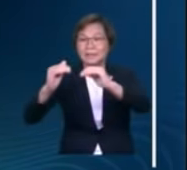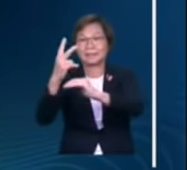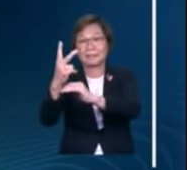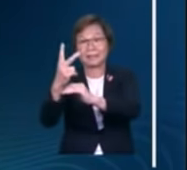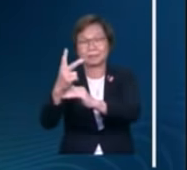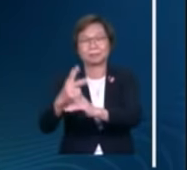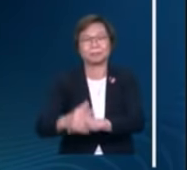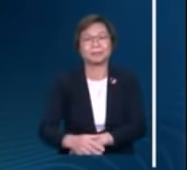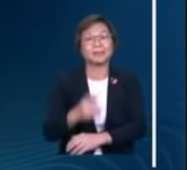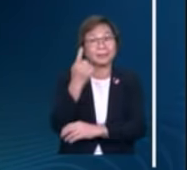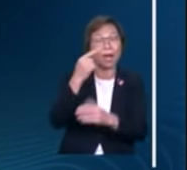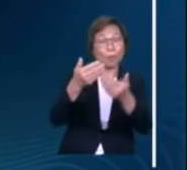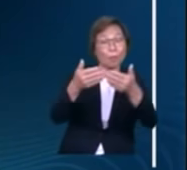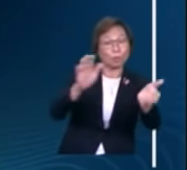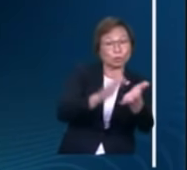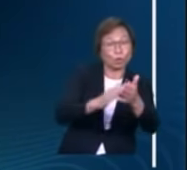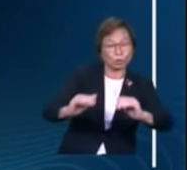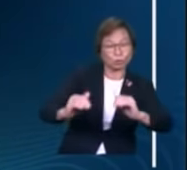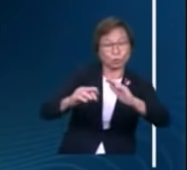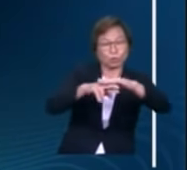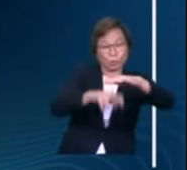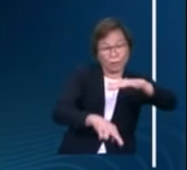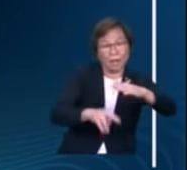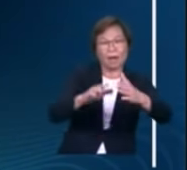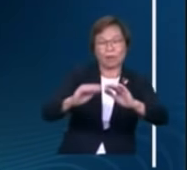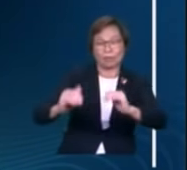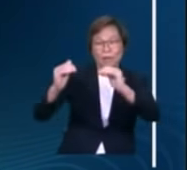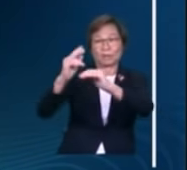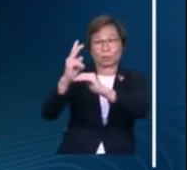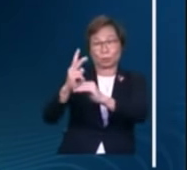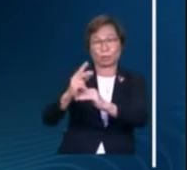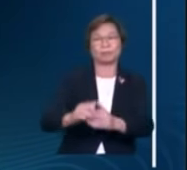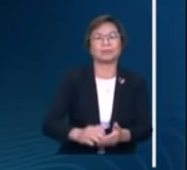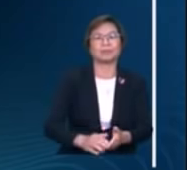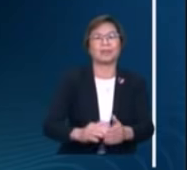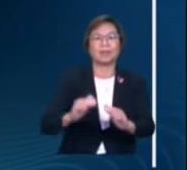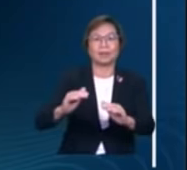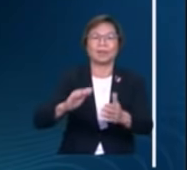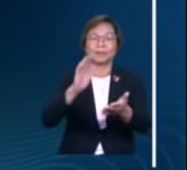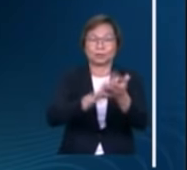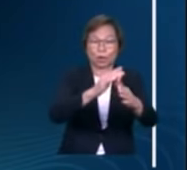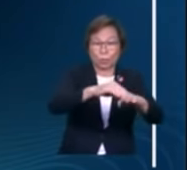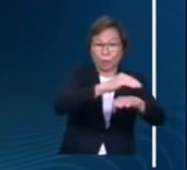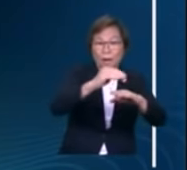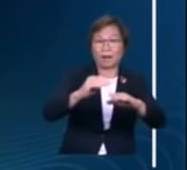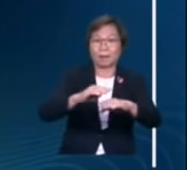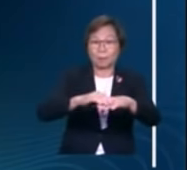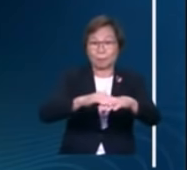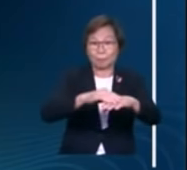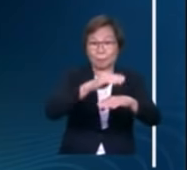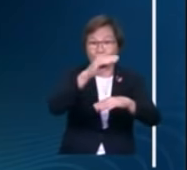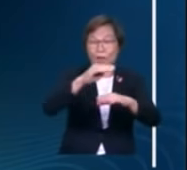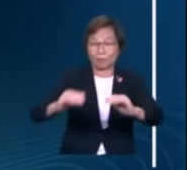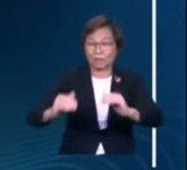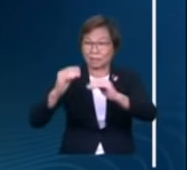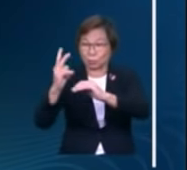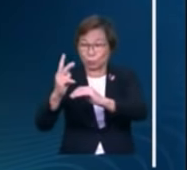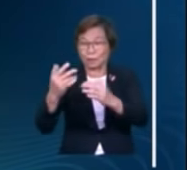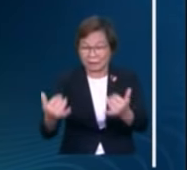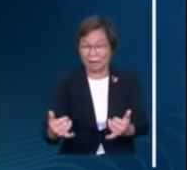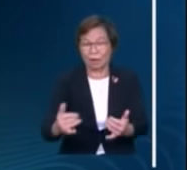Ya tadi pembukaan sekolah rendah Pasa Duo pembukaan Sekolah Menengah fasa 2 dalam ini